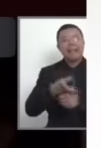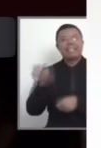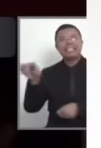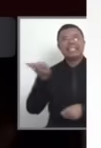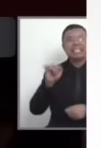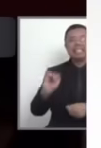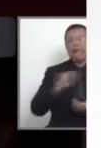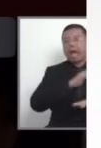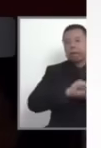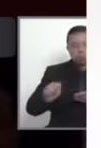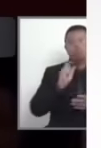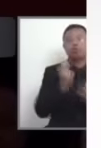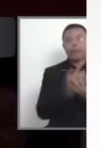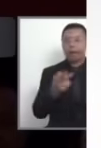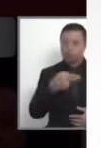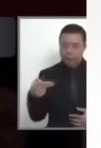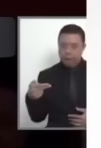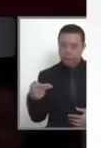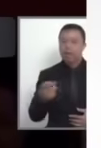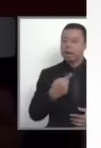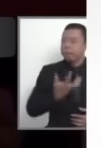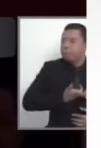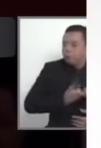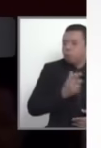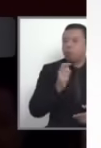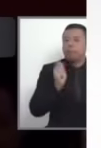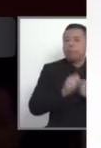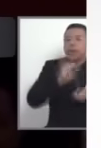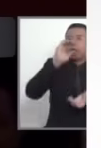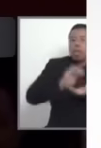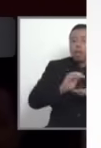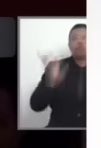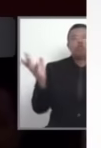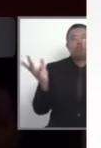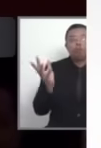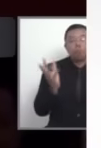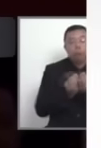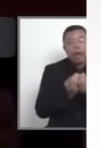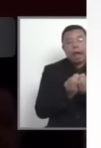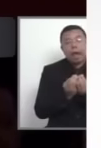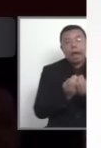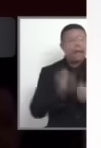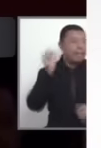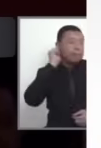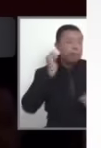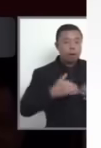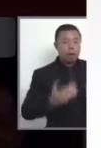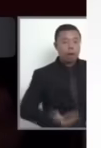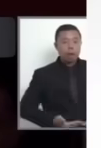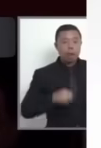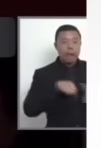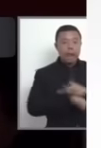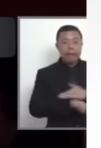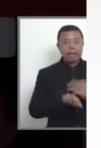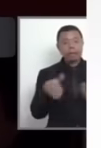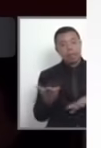juga statement ya, janji ya. Kita akan mempertimbangkan atau memperjuangkan yang tidak memilihnya. Nah, ini bahkan ini kan sebagian dari